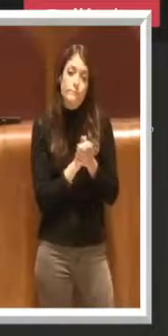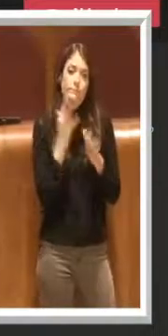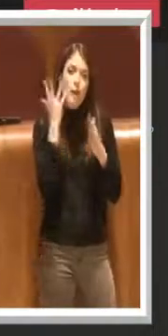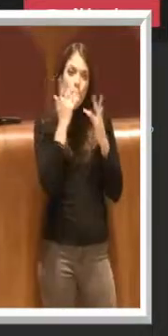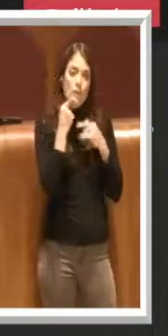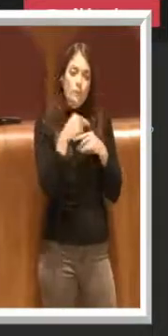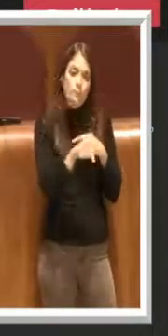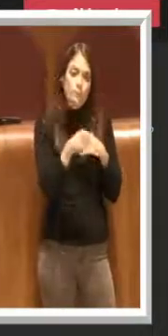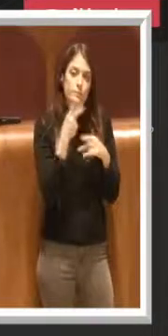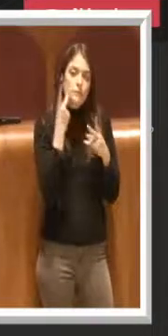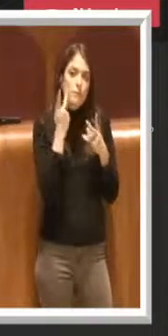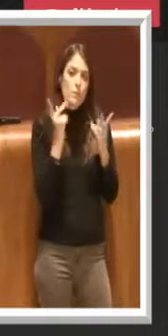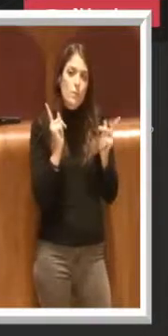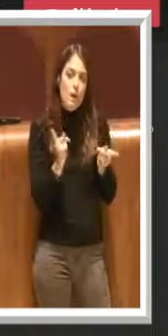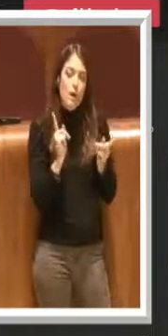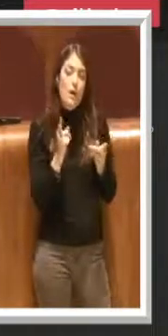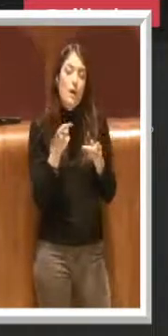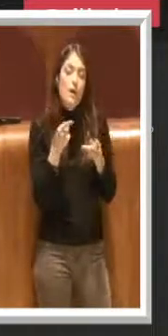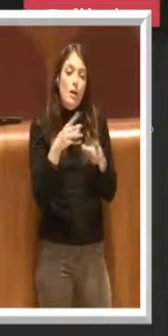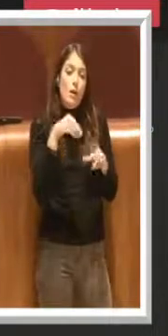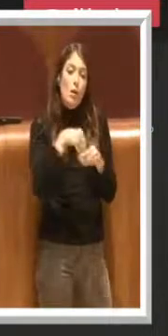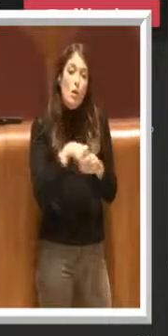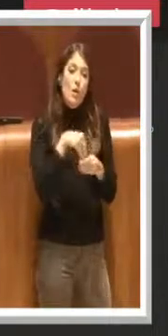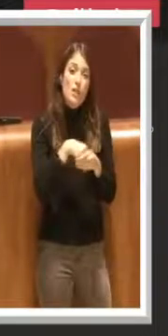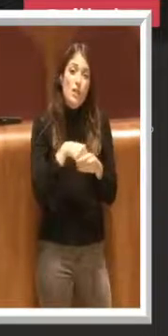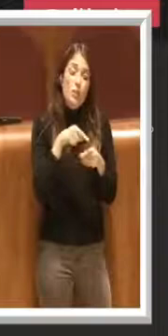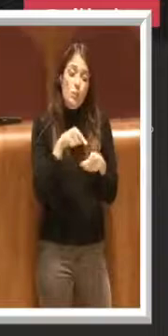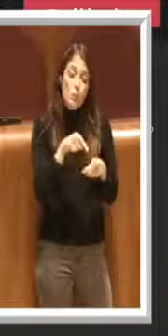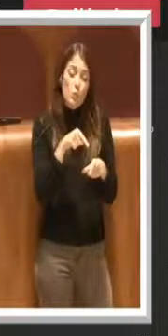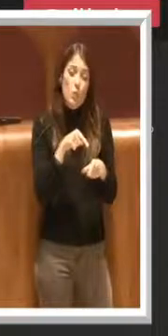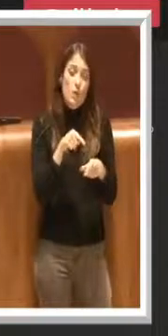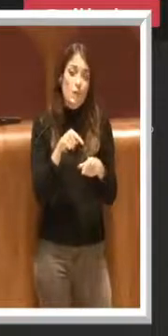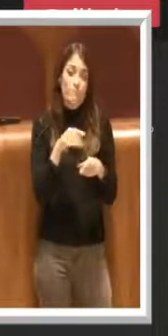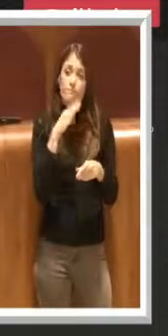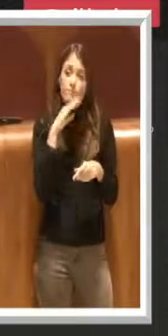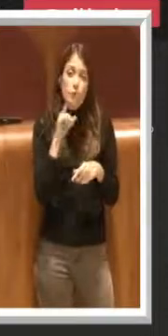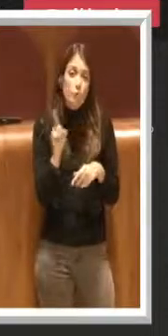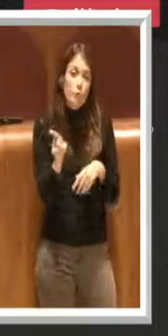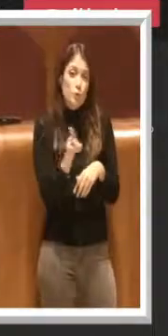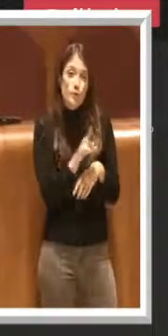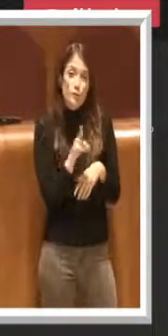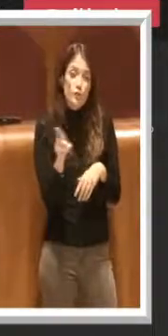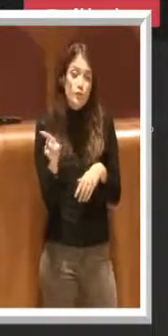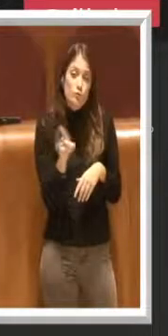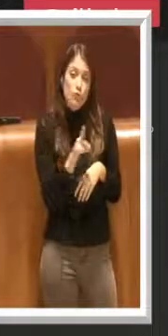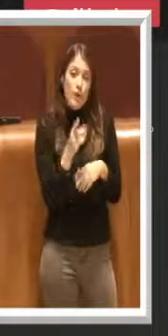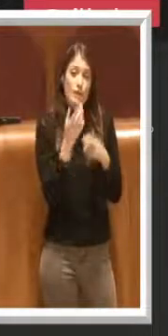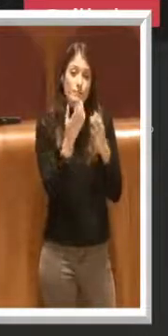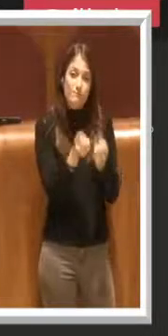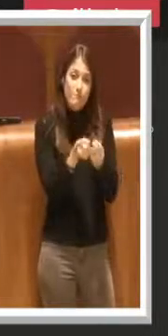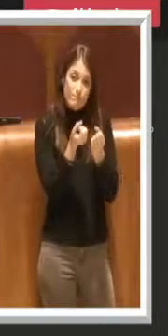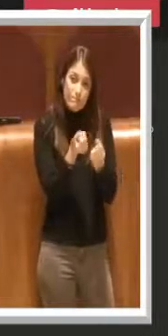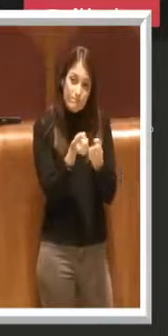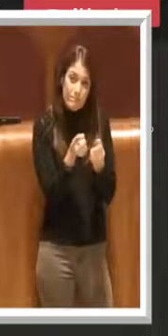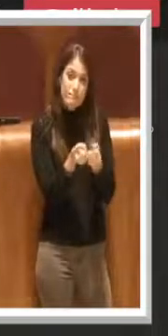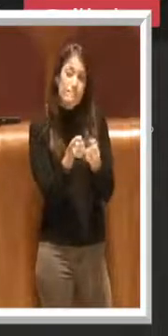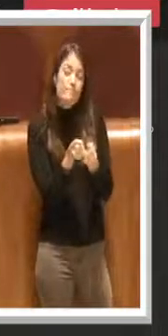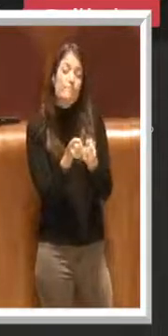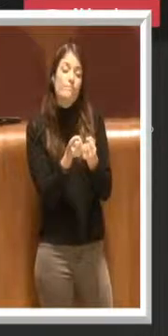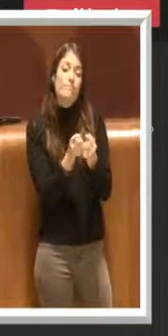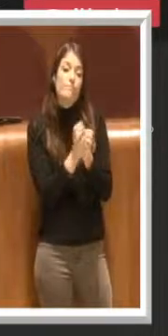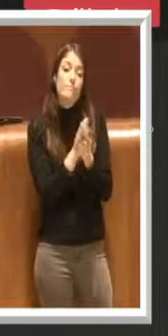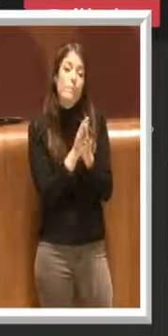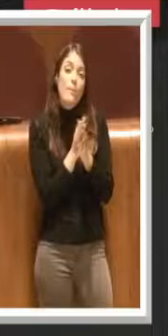pareri era che questi contenuti non fossero sufficientemente sostanziati da